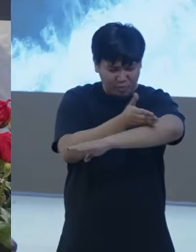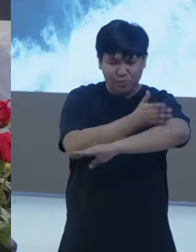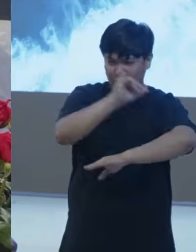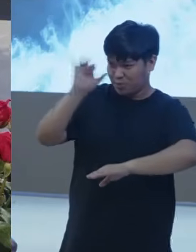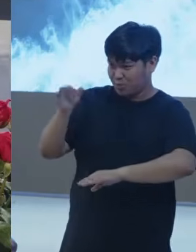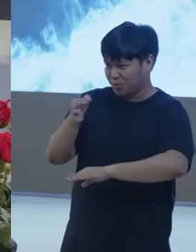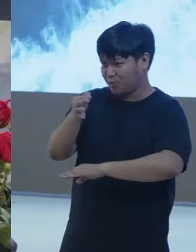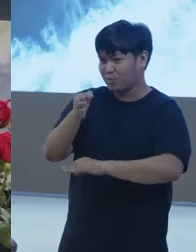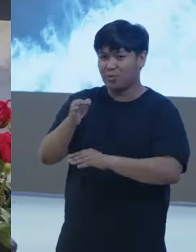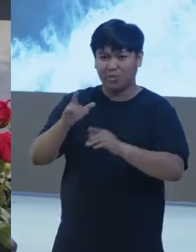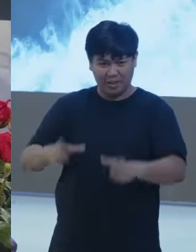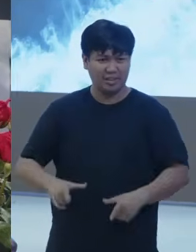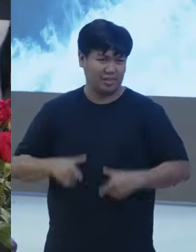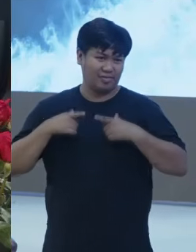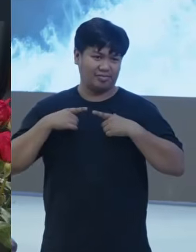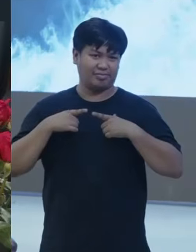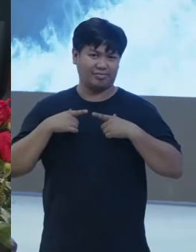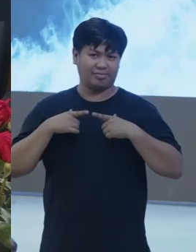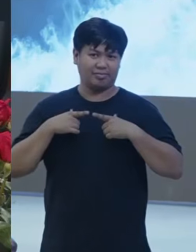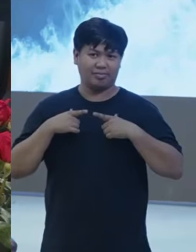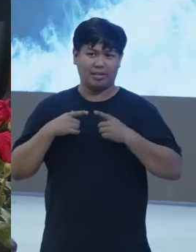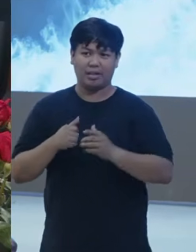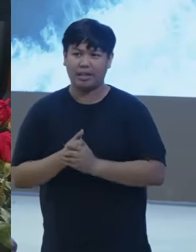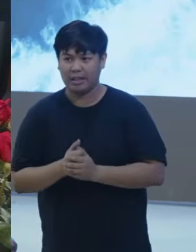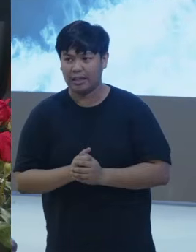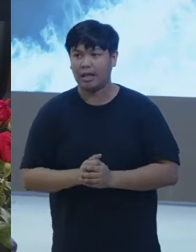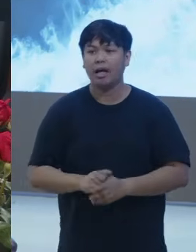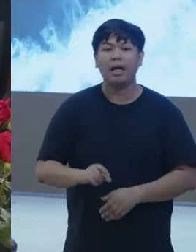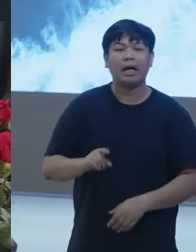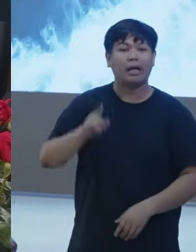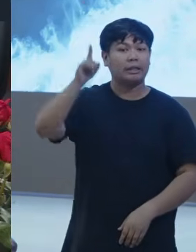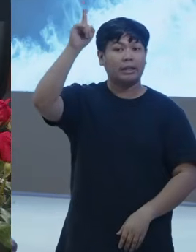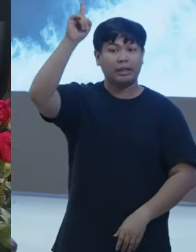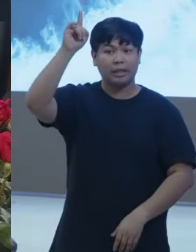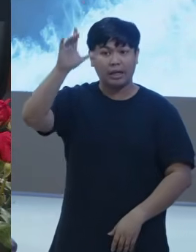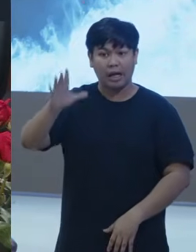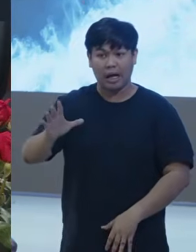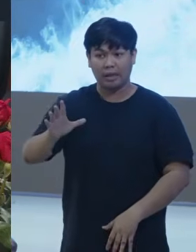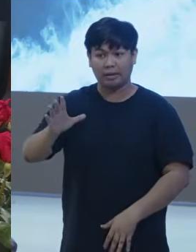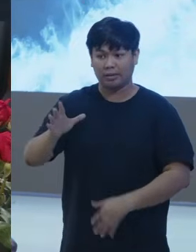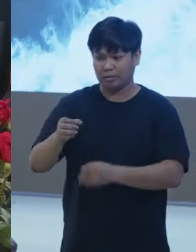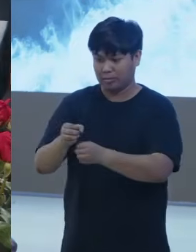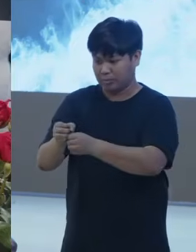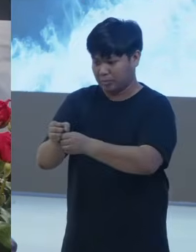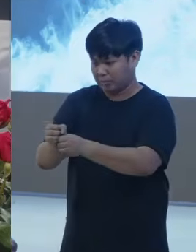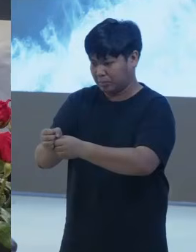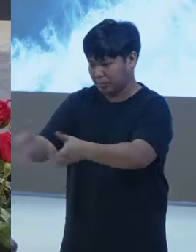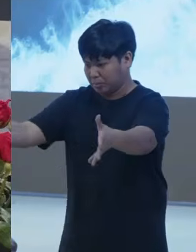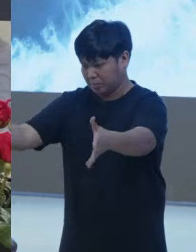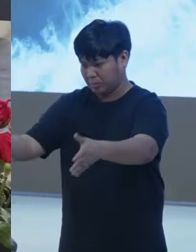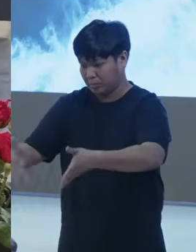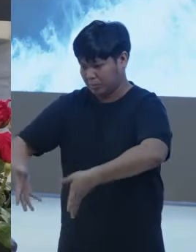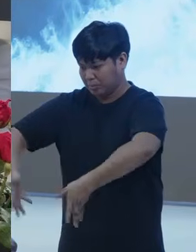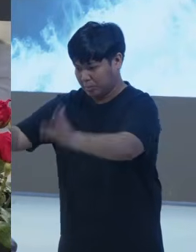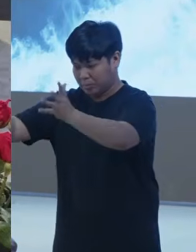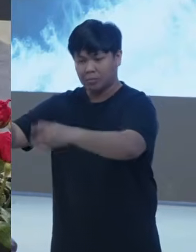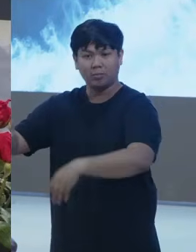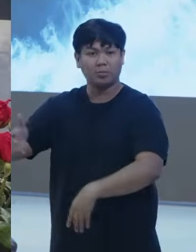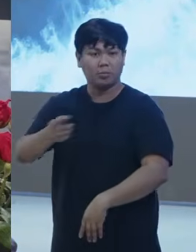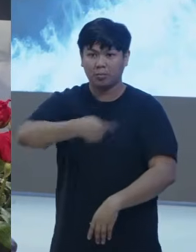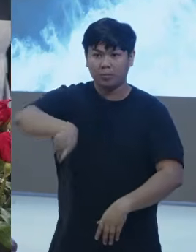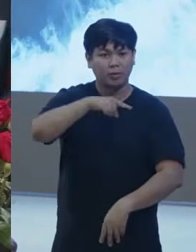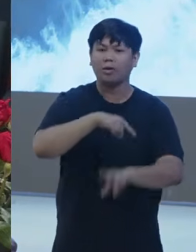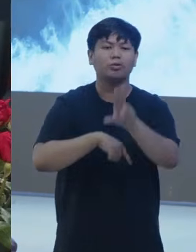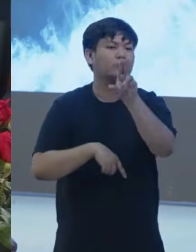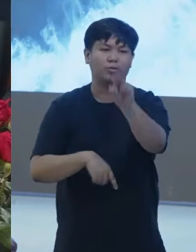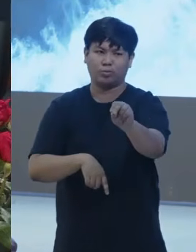Ang Diyos naman, hindi tayo binibitawan, tayong bumibitaw sa Kanya. Hindi niya tayo tatalikuran, tayong tumatalikod sa